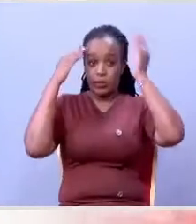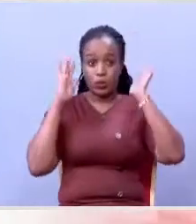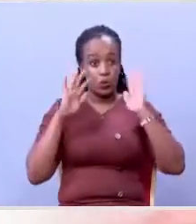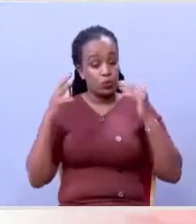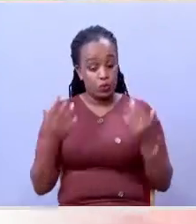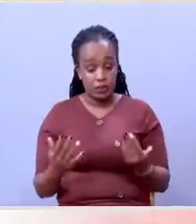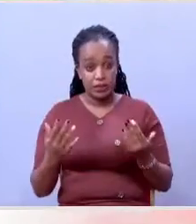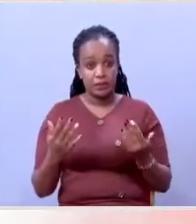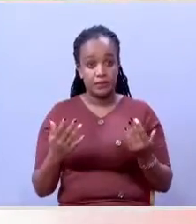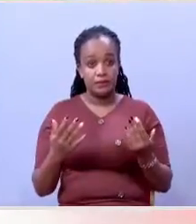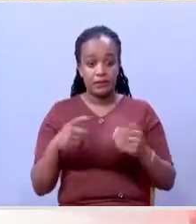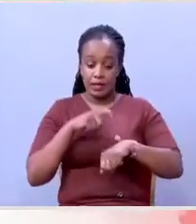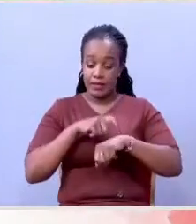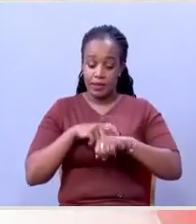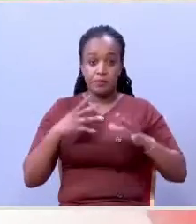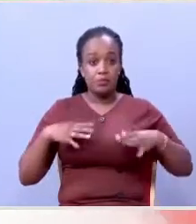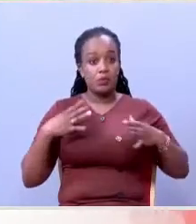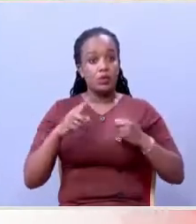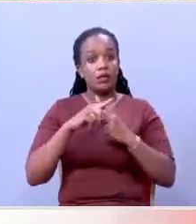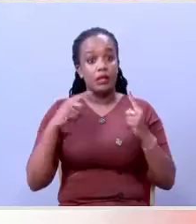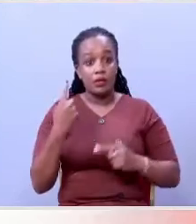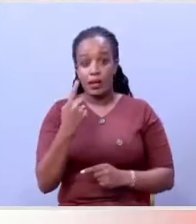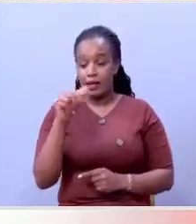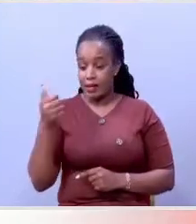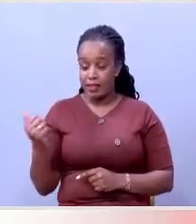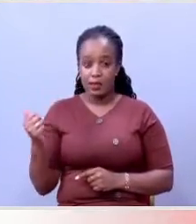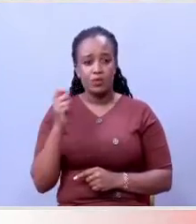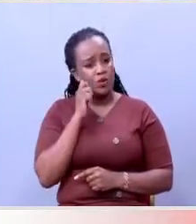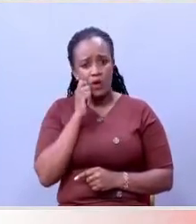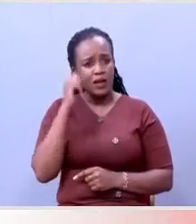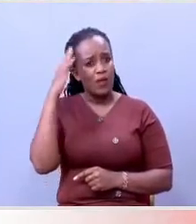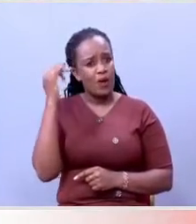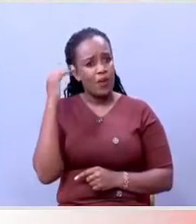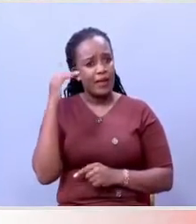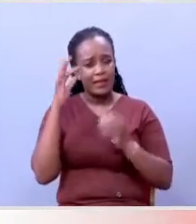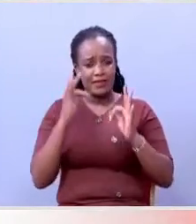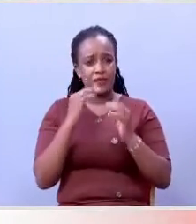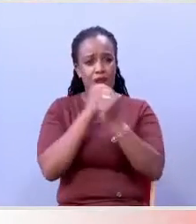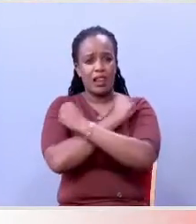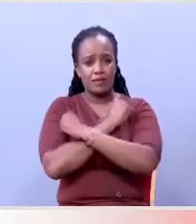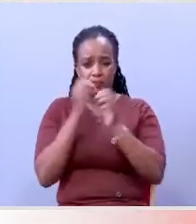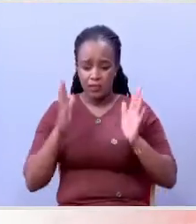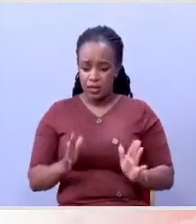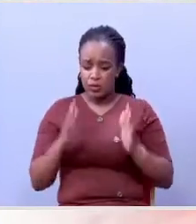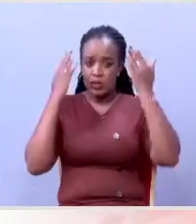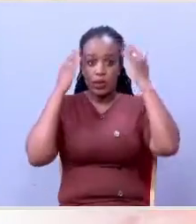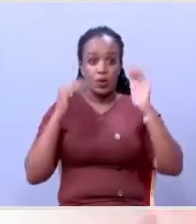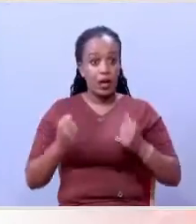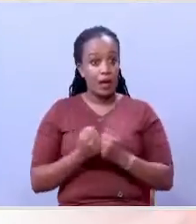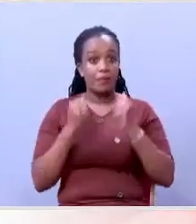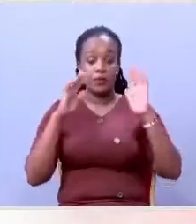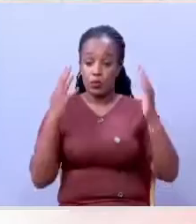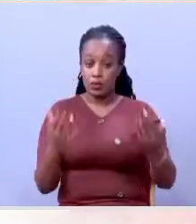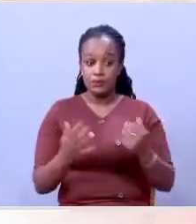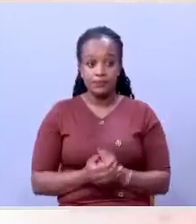ikifika kiwango ambayo unaua mtu. Tunashindwa ni nini kwa sababu kama ulikuwa unapenda huyu mtu ni nini ilikufanya umuue? After